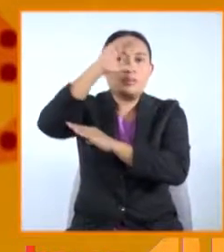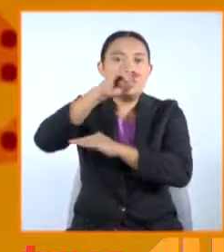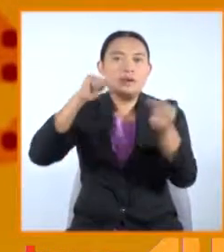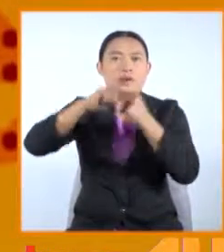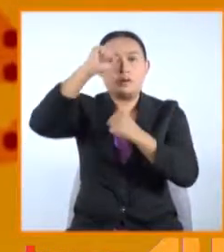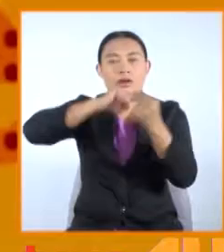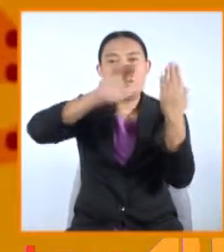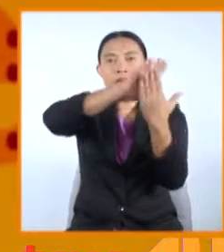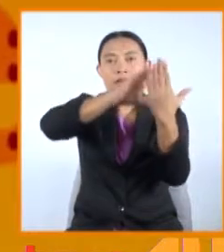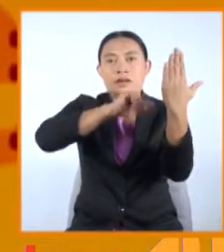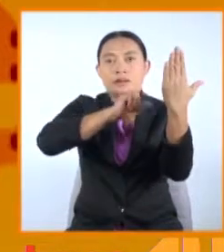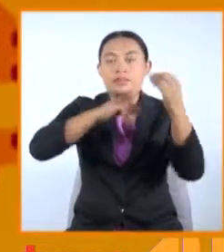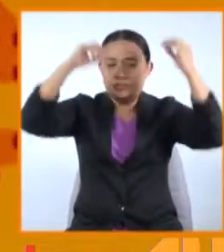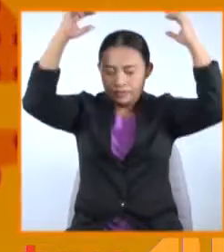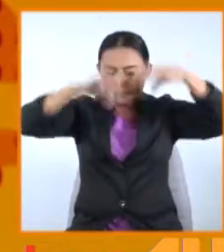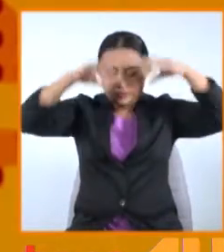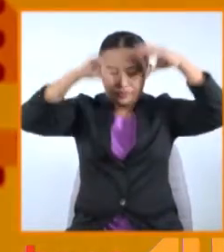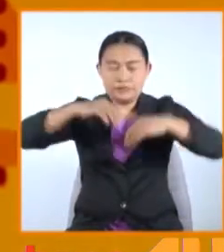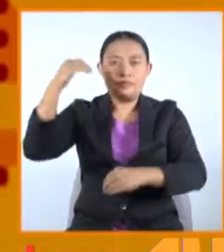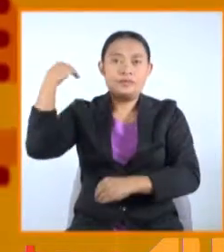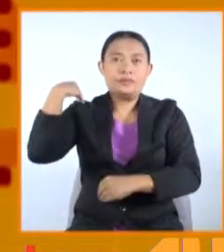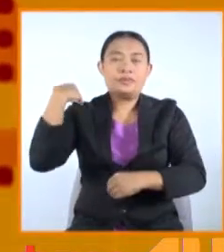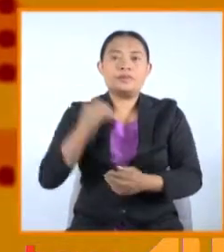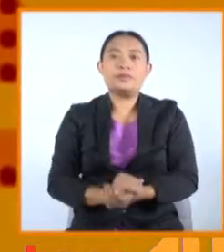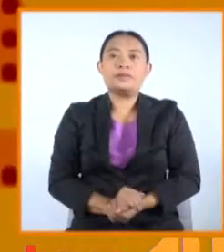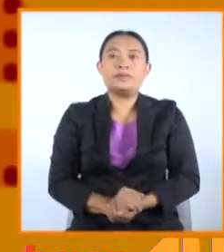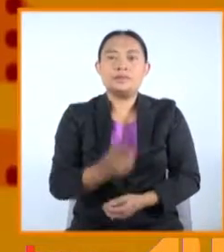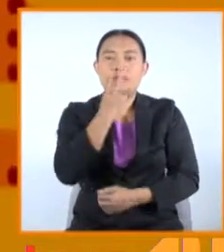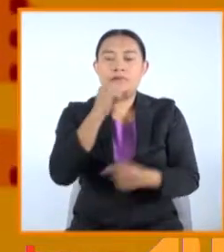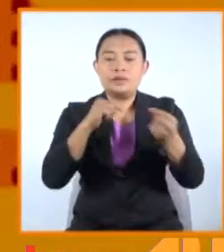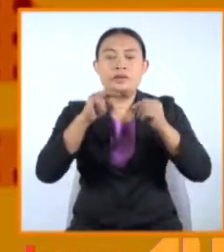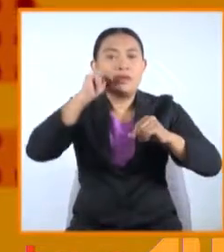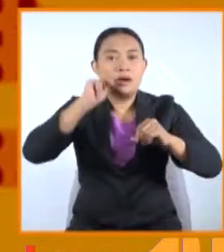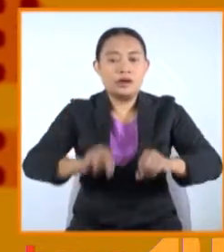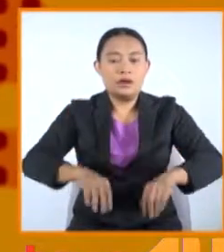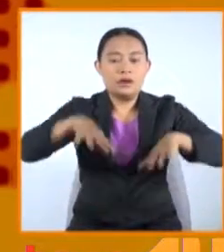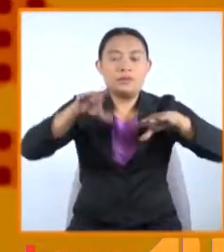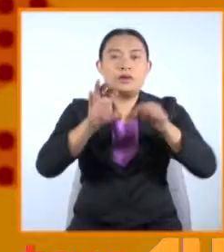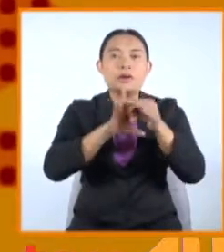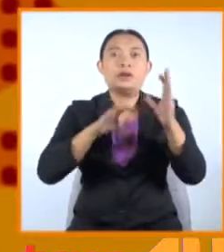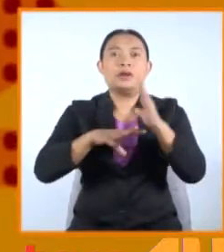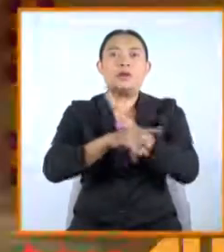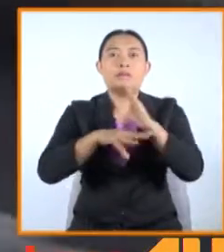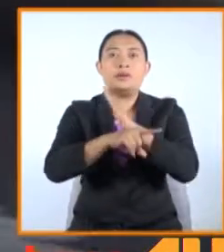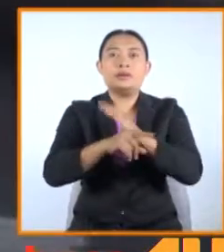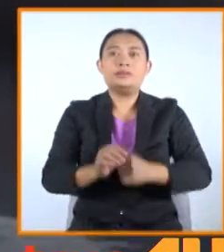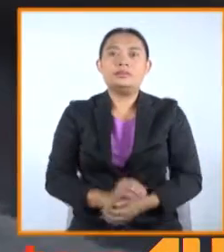ทั่วทุกภาคเลยจะมีฝนตกหนักนะคะแต่ก่อนอื่นเดี๋ยวเราไปเริ่มกันที่สถานการณ์น้ำท่วมในจังหวัดชลบุรีกันก่อนค่ะ